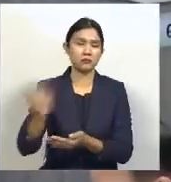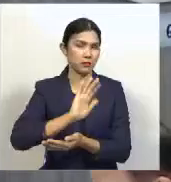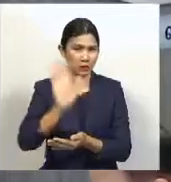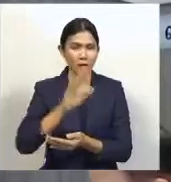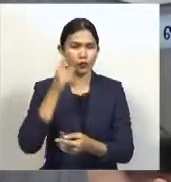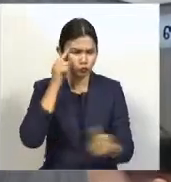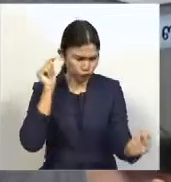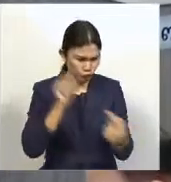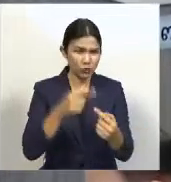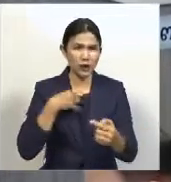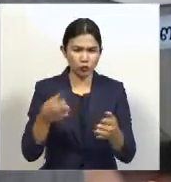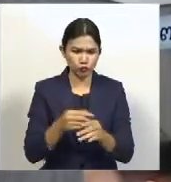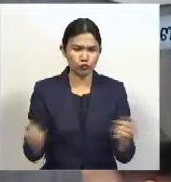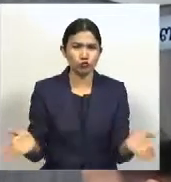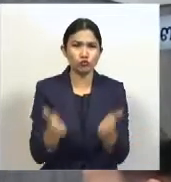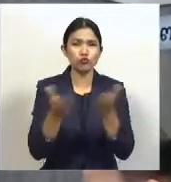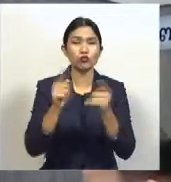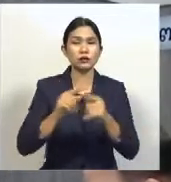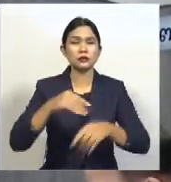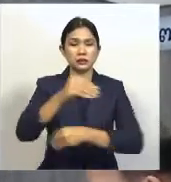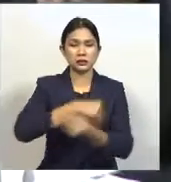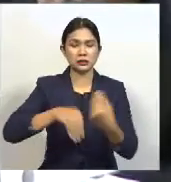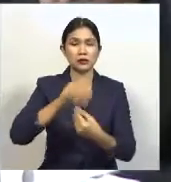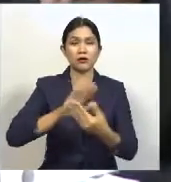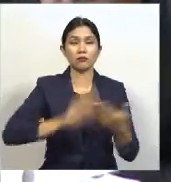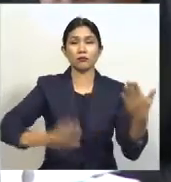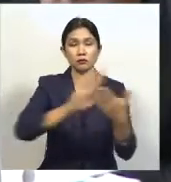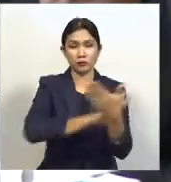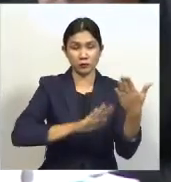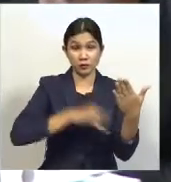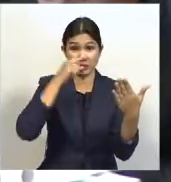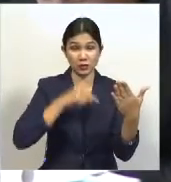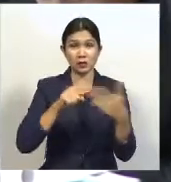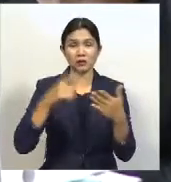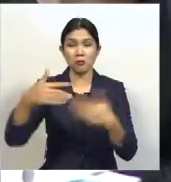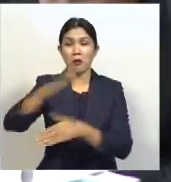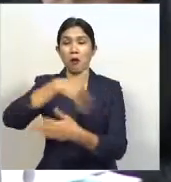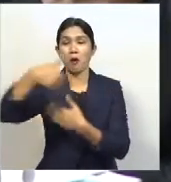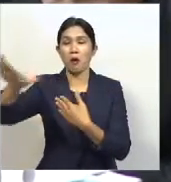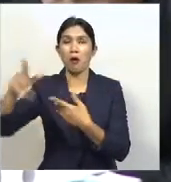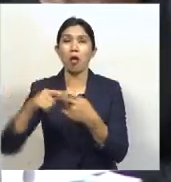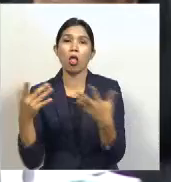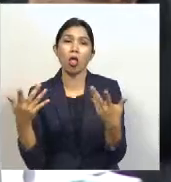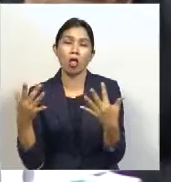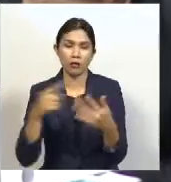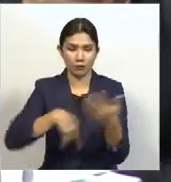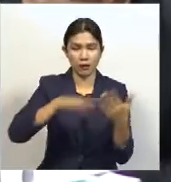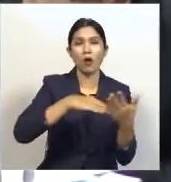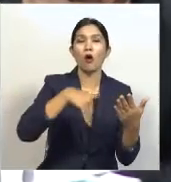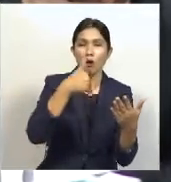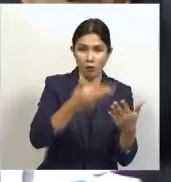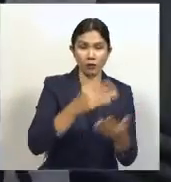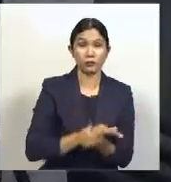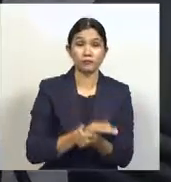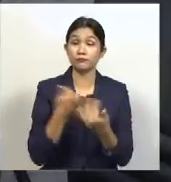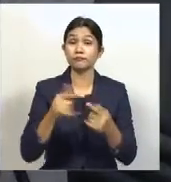ดประสงค์หลักเพื่อให้เกิดการกระตุ้นเศรษฐกิจภายในประเทศในช่วงที่เศรษฐกิจภาพรวมนอกประเทศนั้นชะลอตัวครับฟังเสียงท่